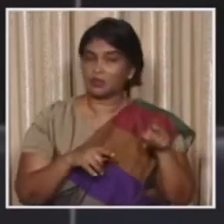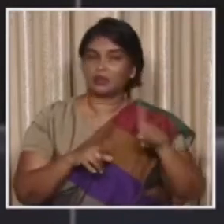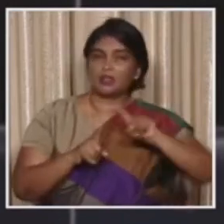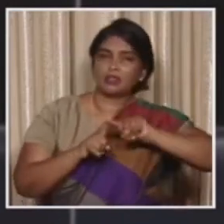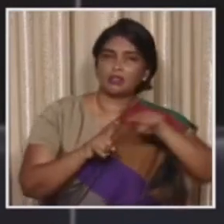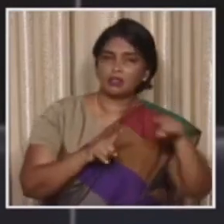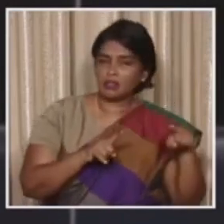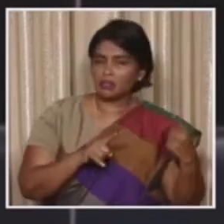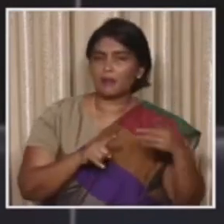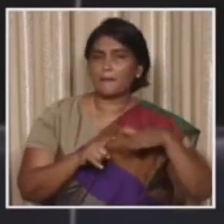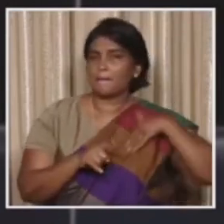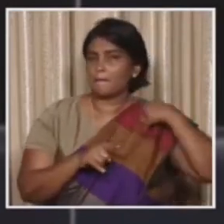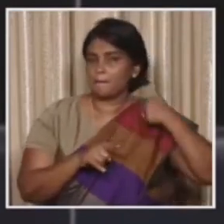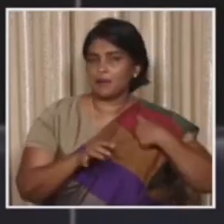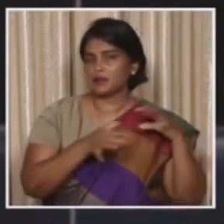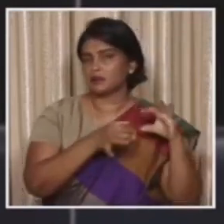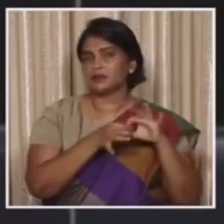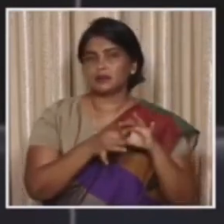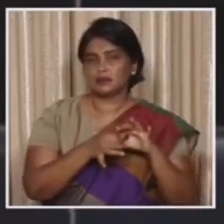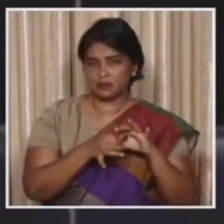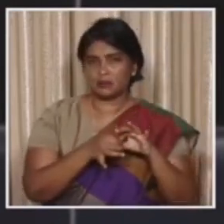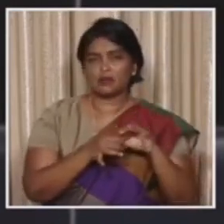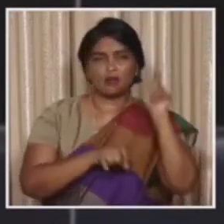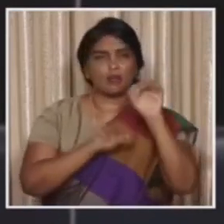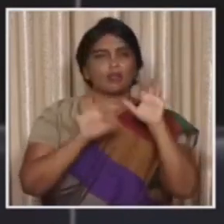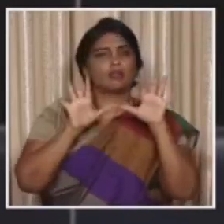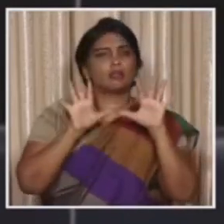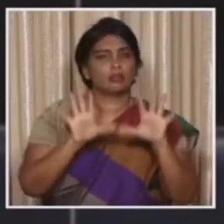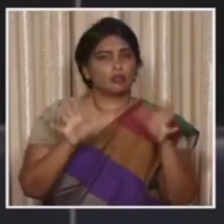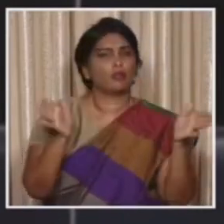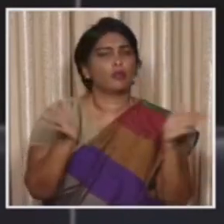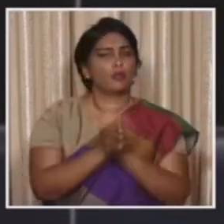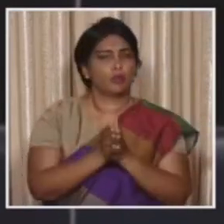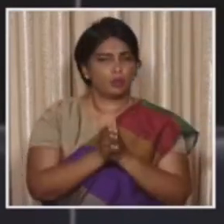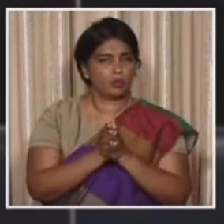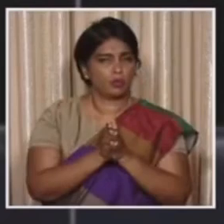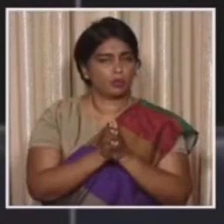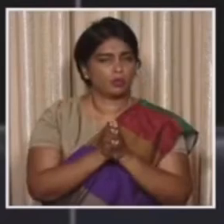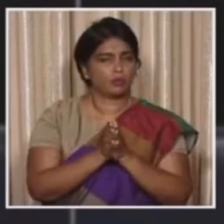තවත් ඊට ප්‍රධාන වශයෙන් සම්බන්ධ 10 දෙනෙක් එතුමත් එක්ක